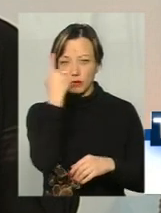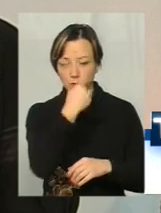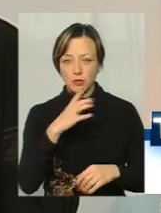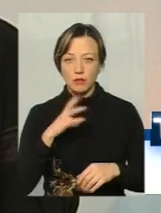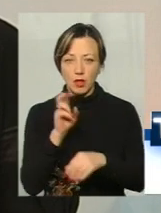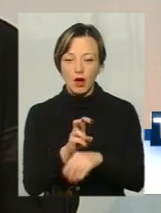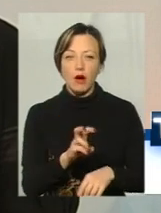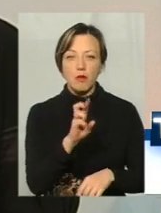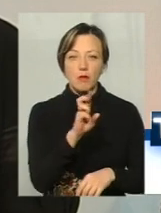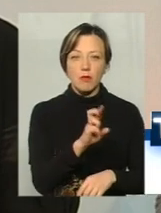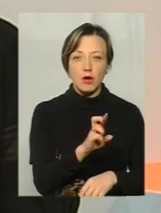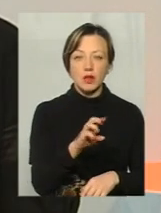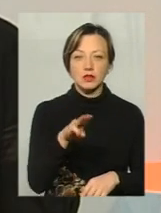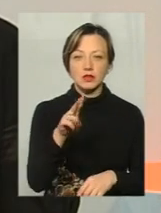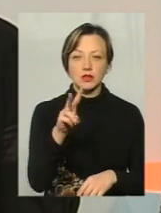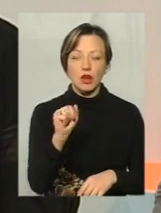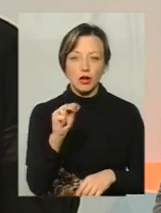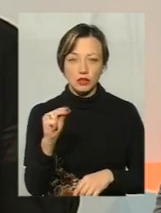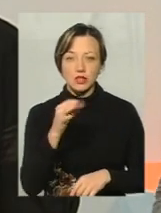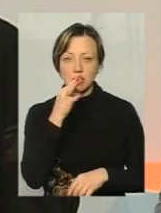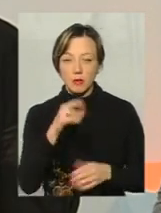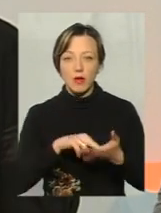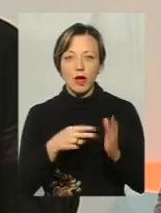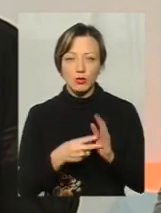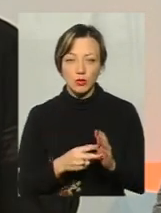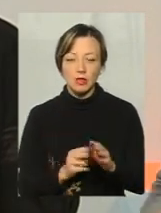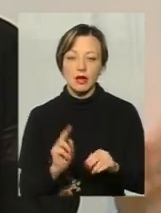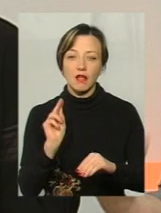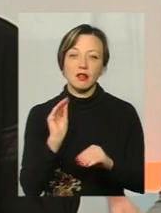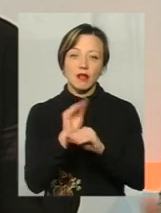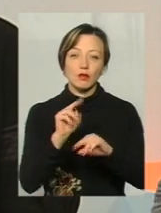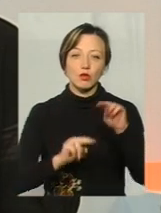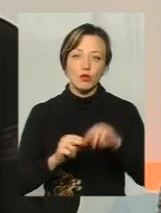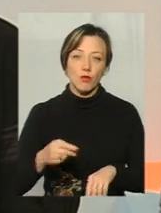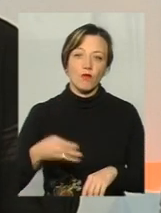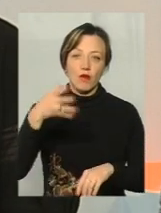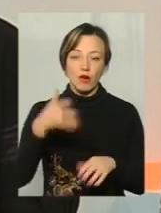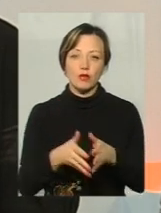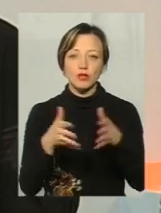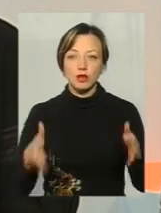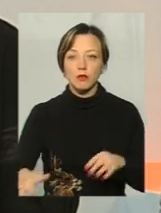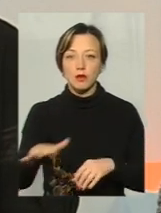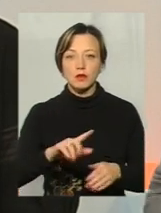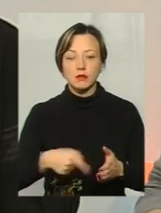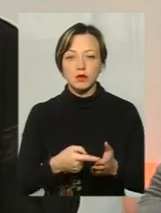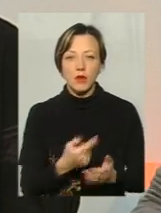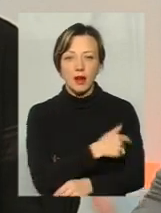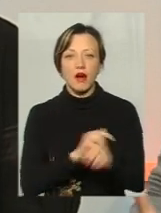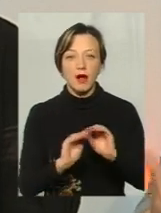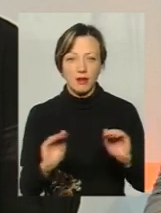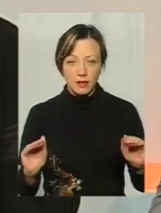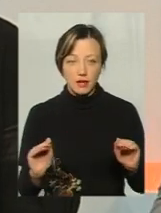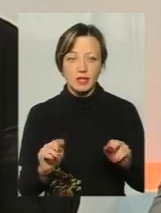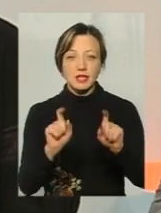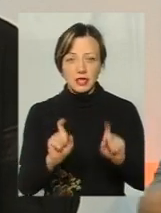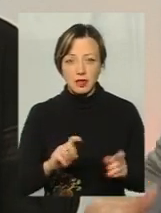в Бориса Ткача, і він казав, що і планується надбудова. Планується надбудова розширення площ міської лікарні. Тут сядьте